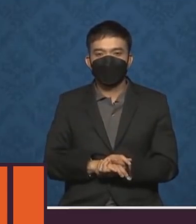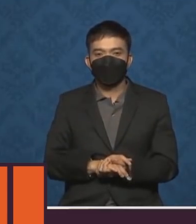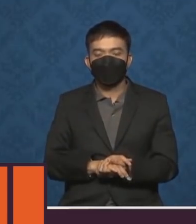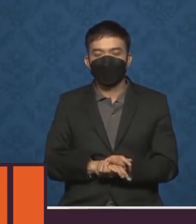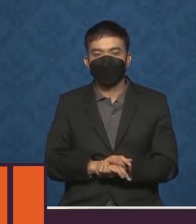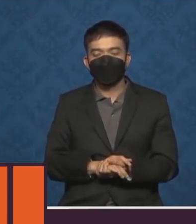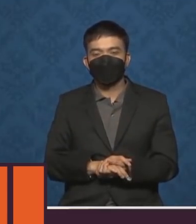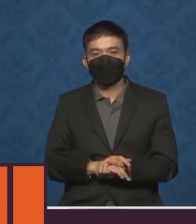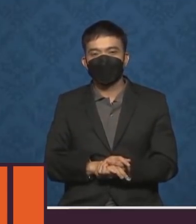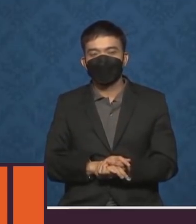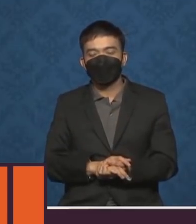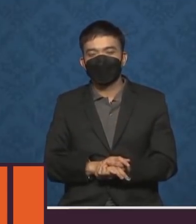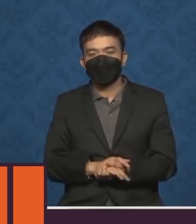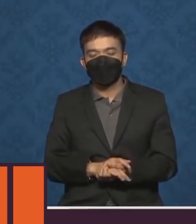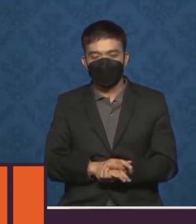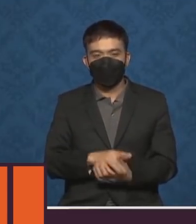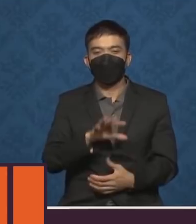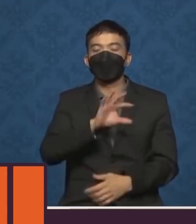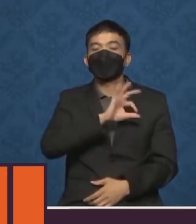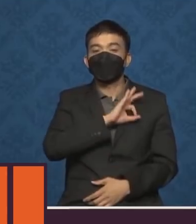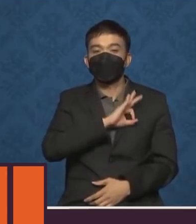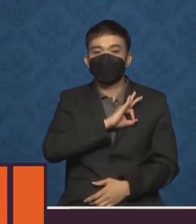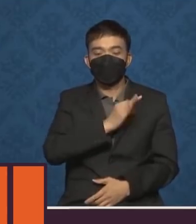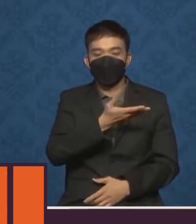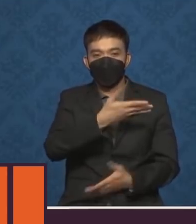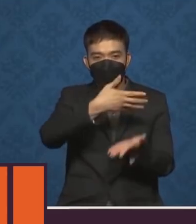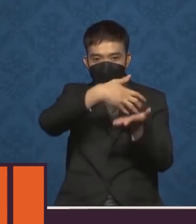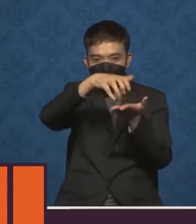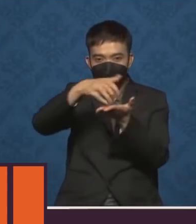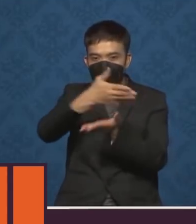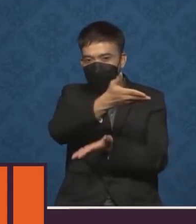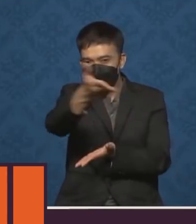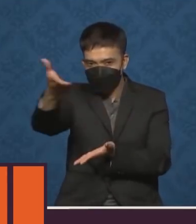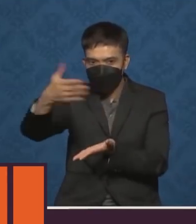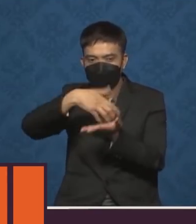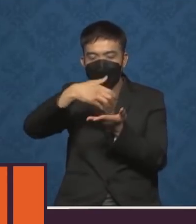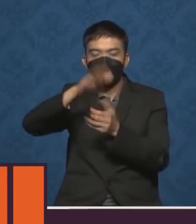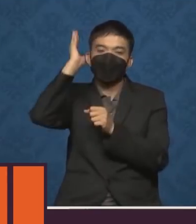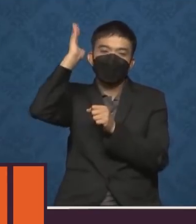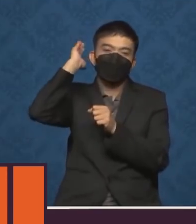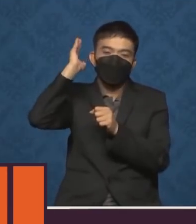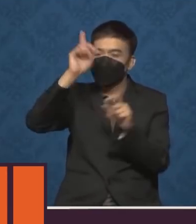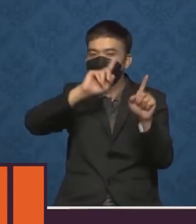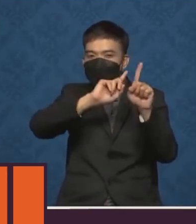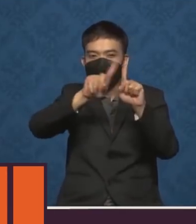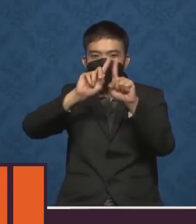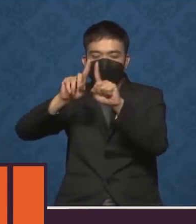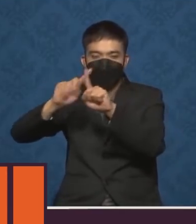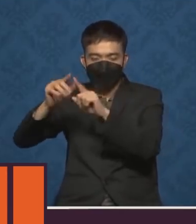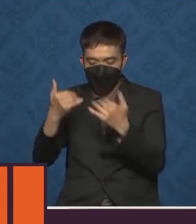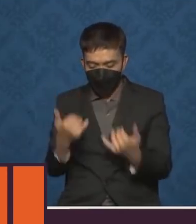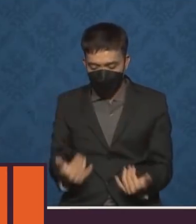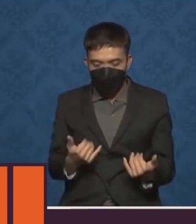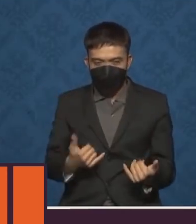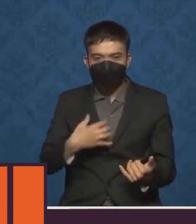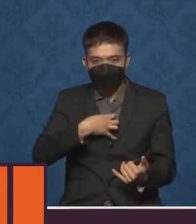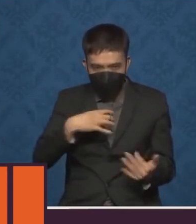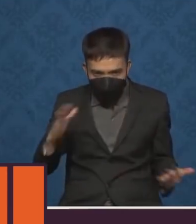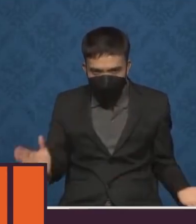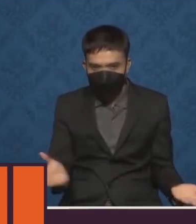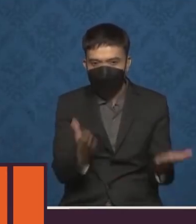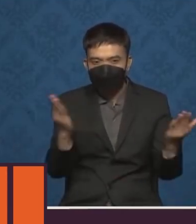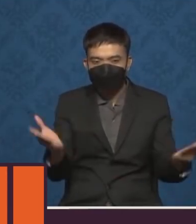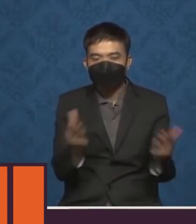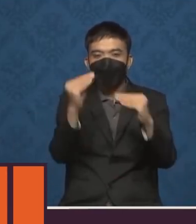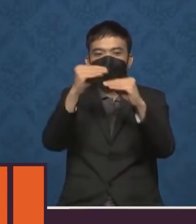อนนี้เพื่อนสมาชิกของเราได้อภิปรายไปในหลายมุมหลายมิตินะครับแต่สิ่งที่ผมอยากจะอภิปรายสนับสนุนเพิ่มเติม